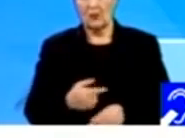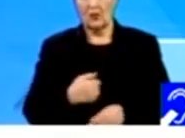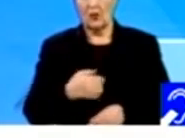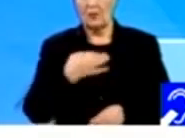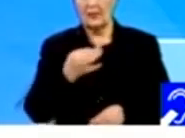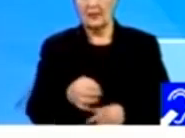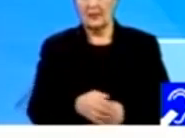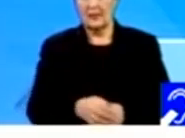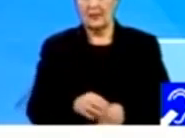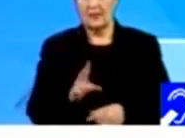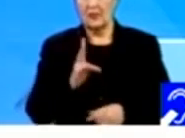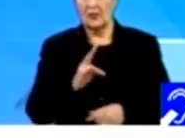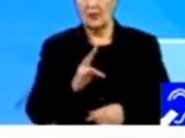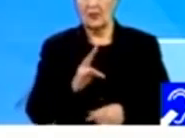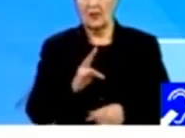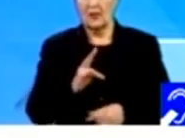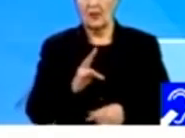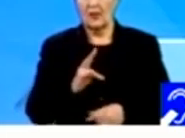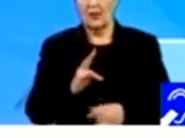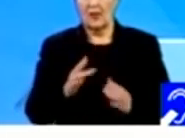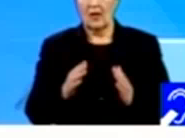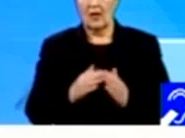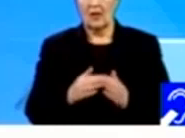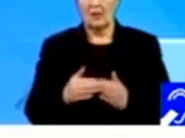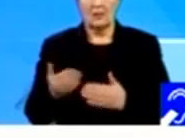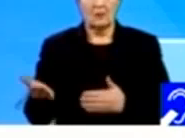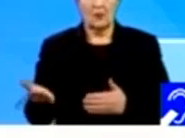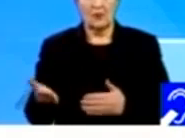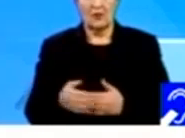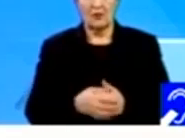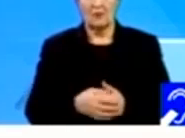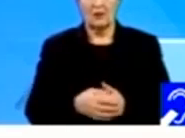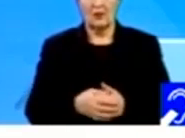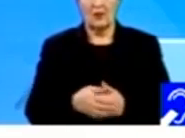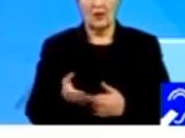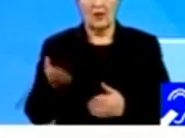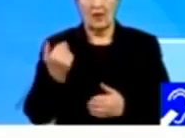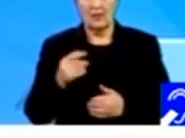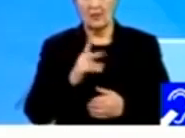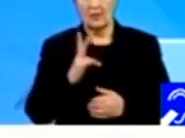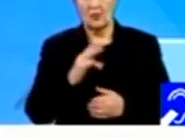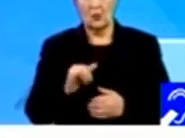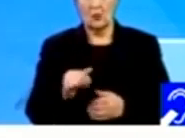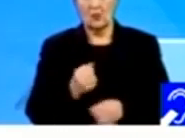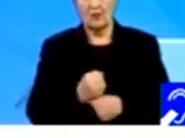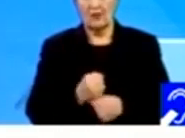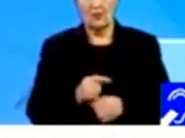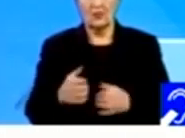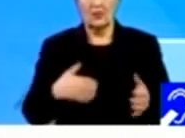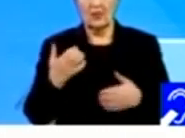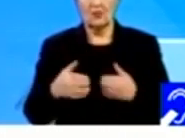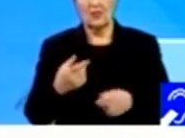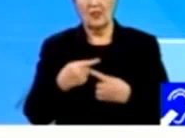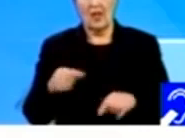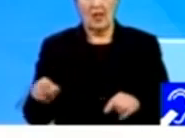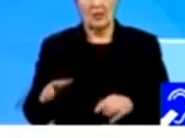zis nu odată. Acasă poftim, faceți ce doriți, dar haideți să nu facem ceea ce deranjează altă parte